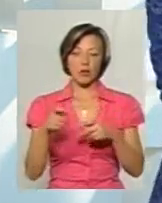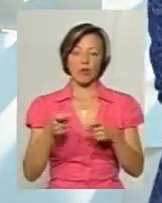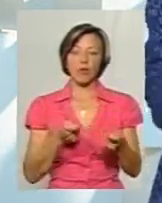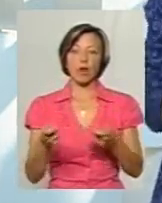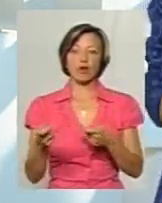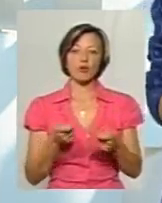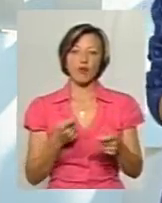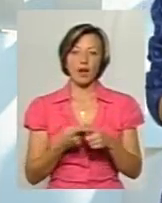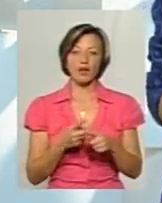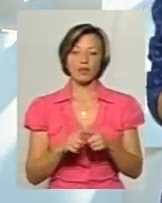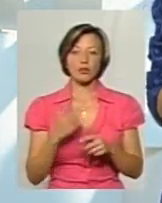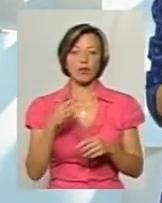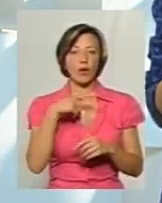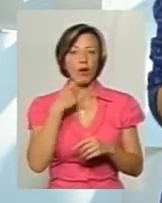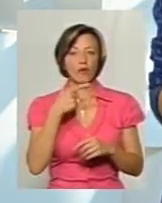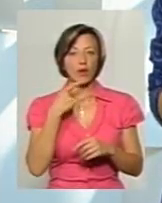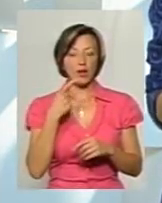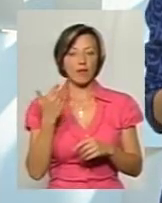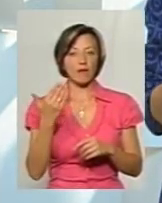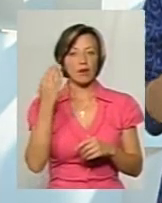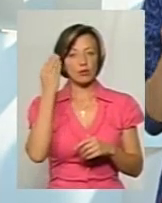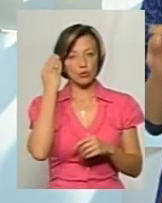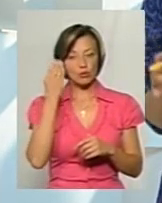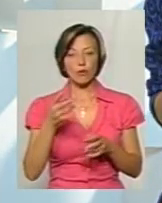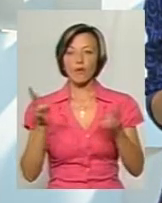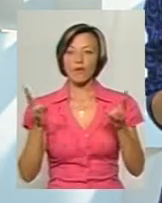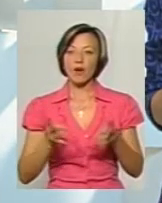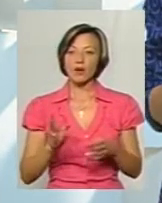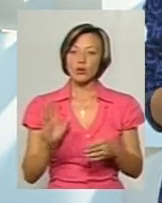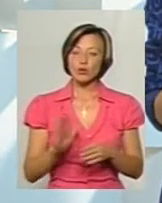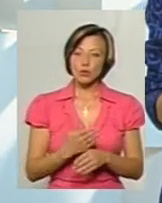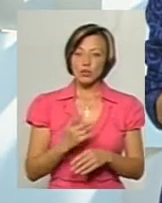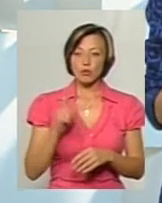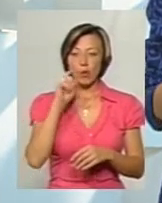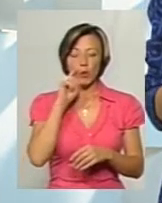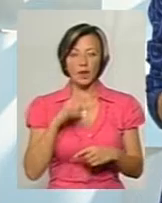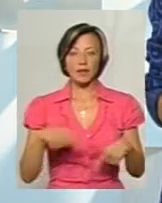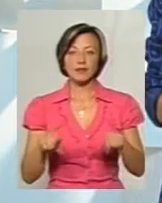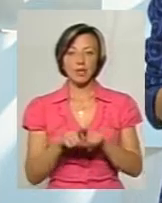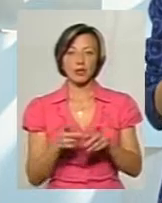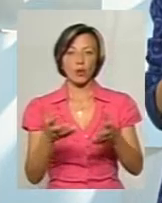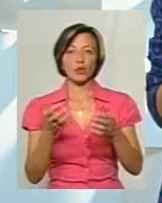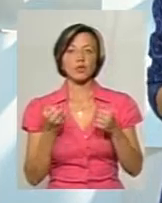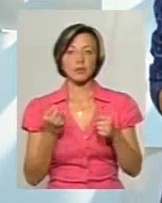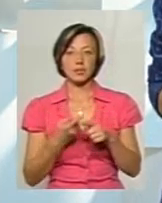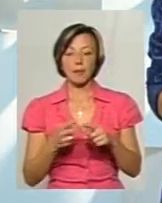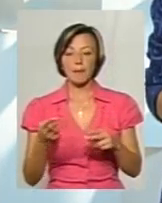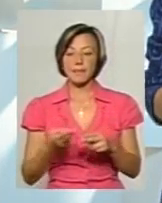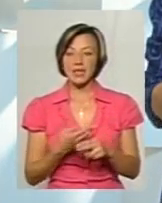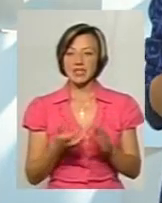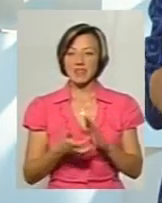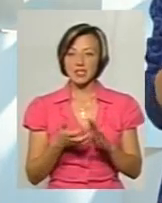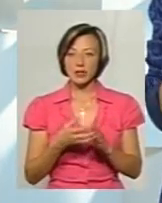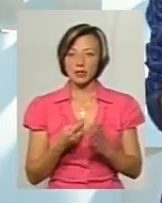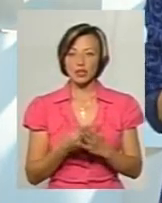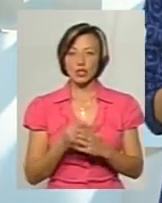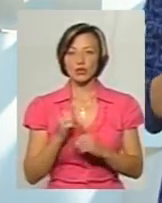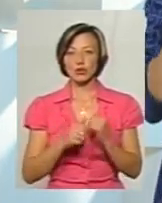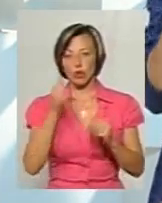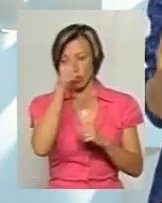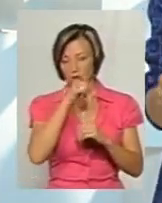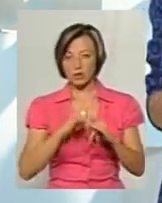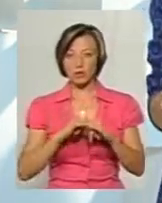урядуванні, власне, те, що ви говорили, на вашу думку, варто усунути, щоб Україна все-таки отримала той бездефіцитний бюджет, щорічне